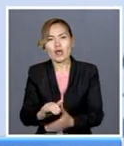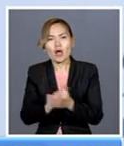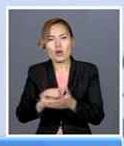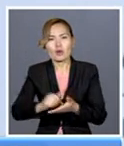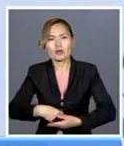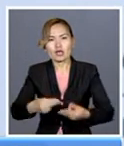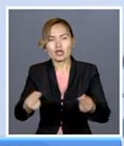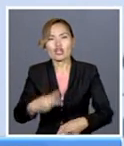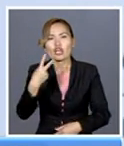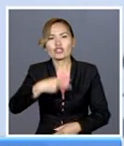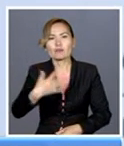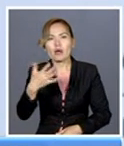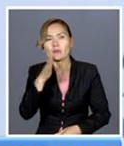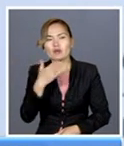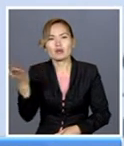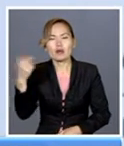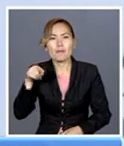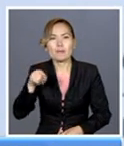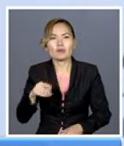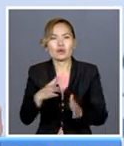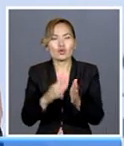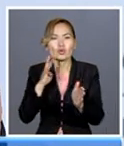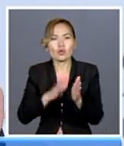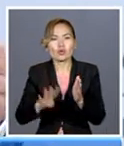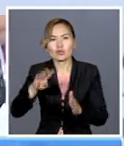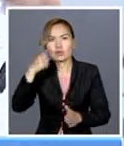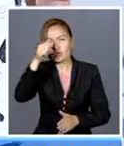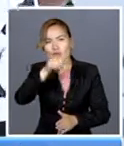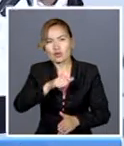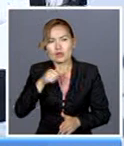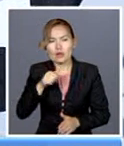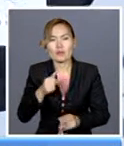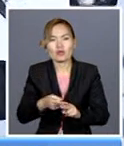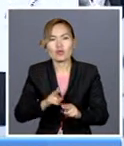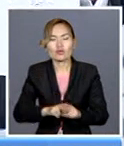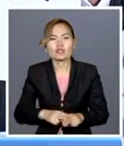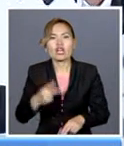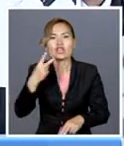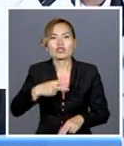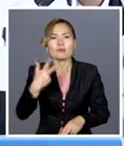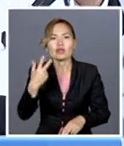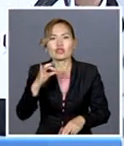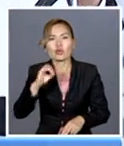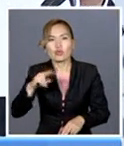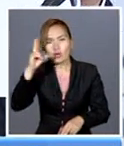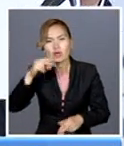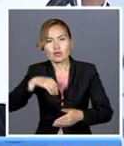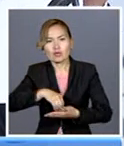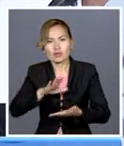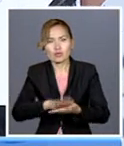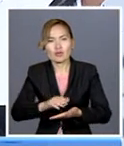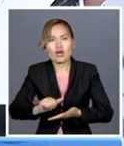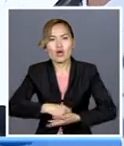25 жыл бұрын, яғни 1994 жылы шілденің 23-ші күні қатталған құжат. Екі елдің өзара нота алмасқанын